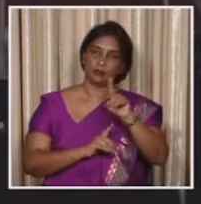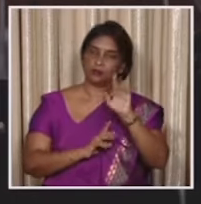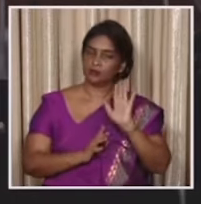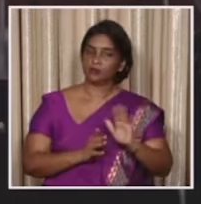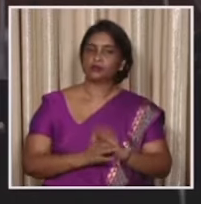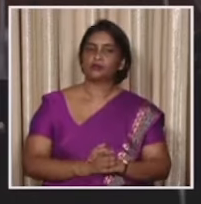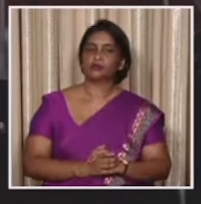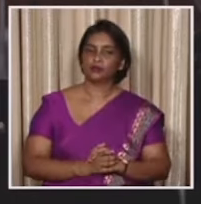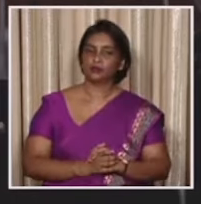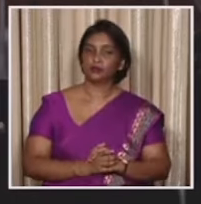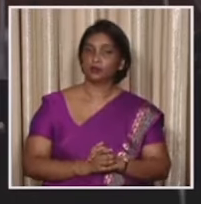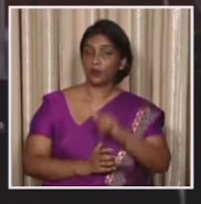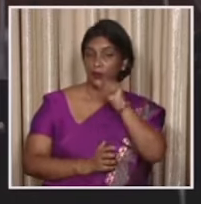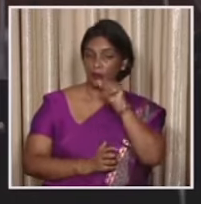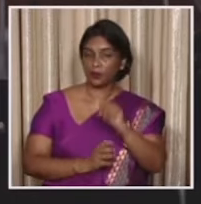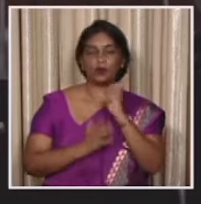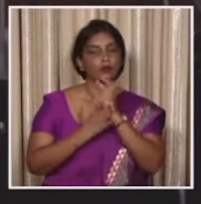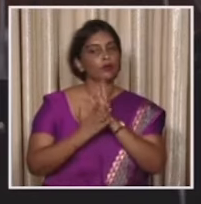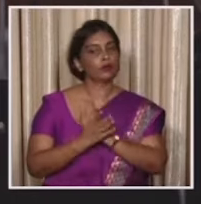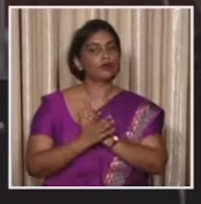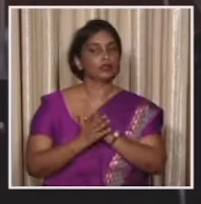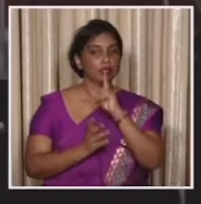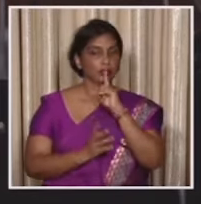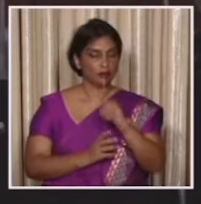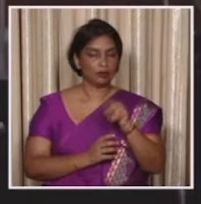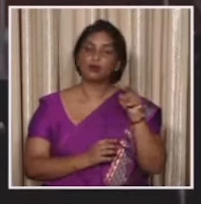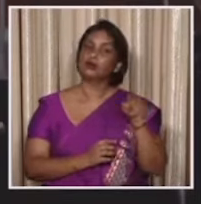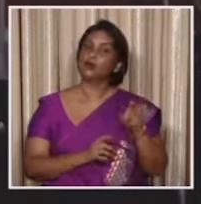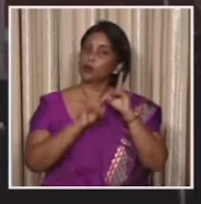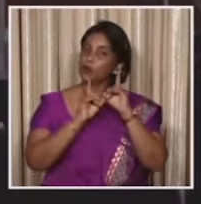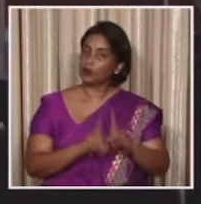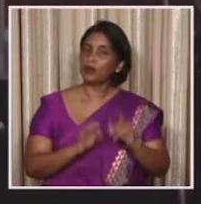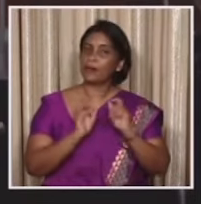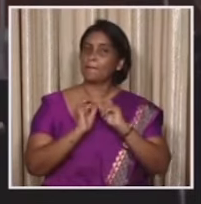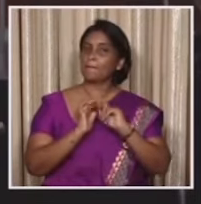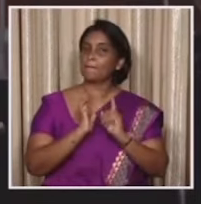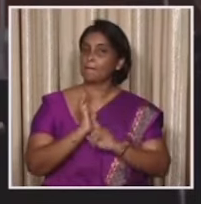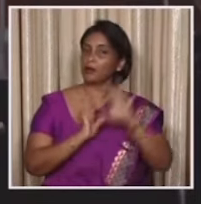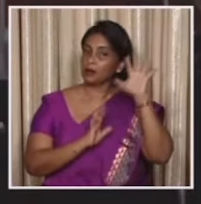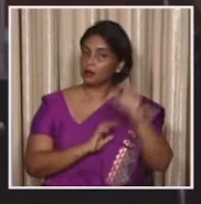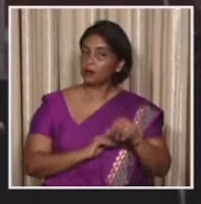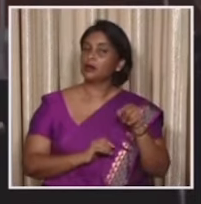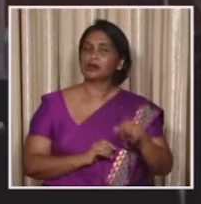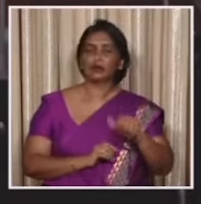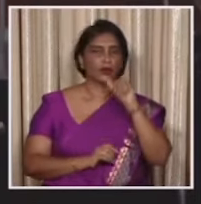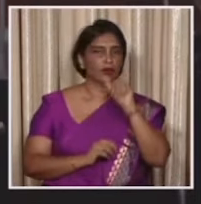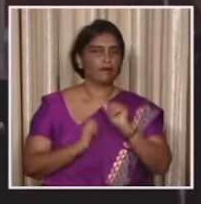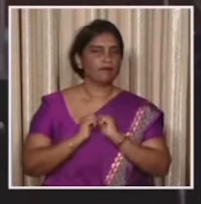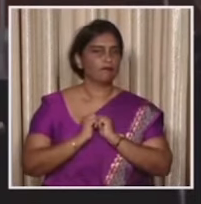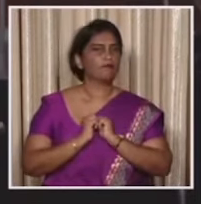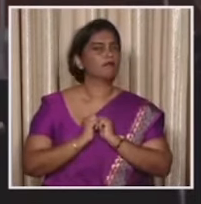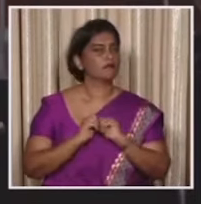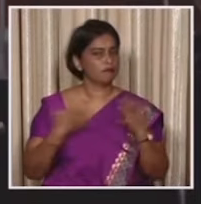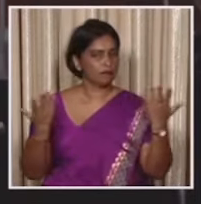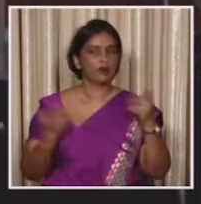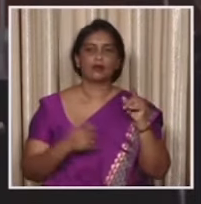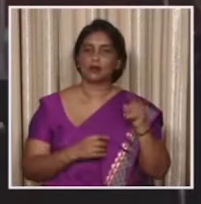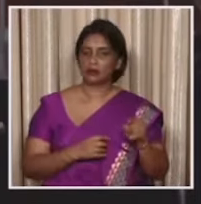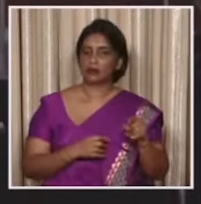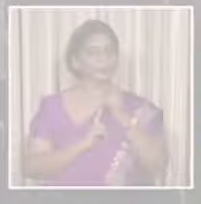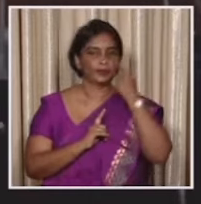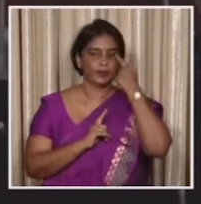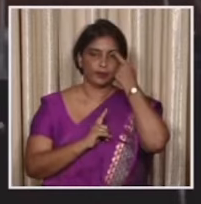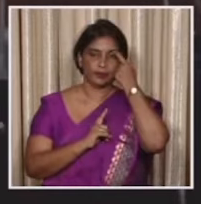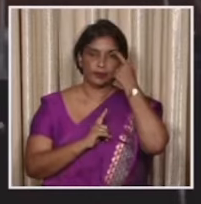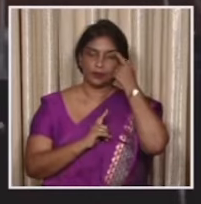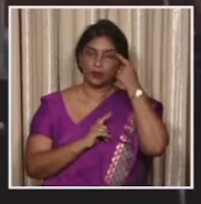යුතුයි. හරියට ව්‍යවස්ථාව කියුවා නම් මෙවැනි පනත්තක් ගෙනීමේ කිසිම අවශ්‍යතාවයක් නැහැ කියන එක මේ අය